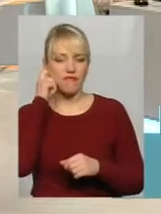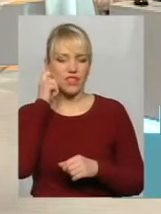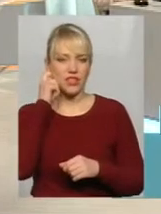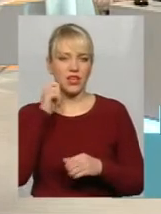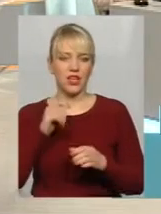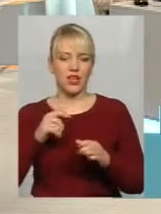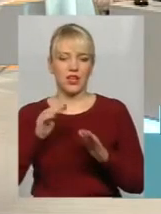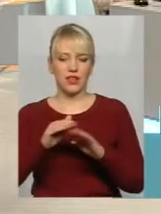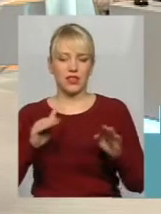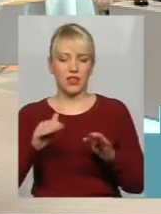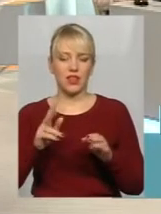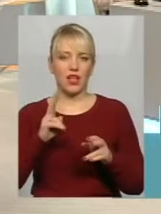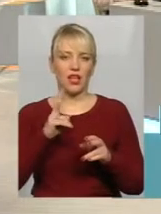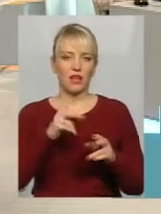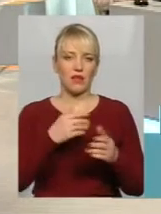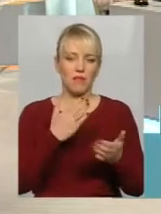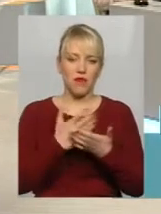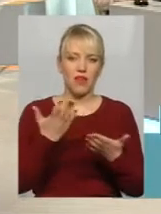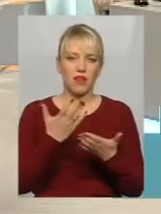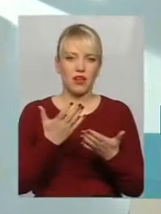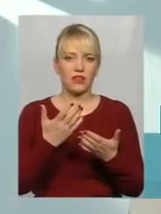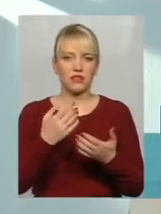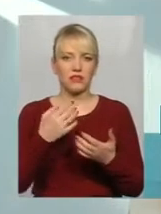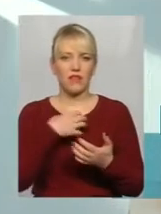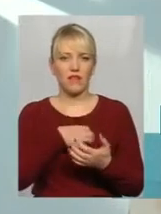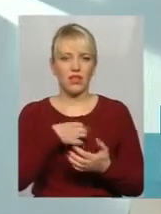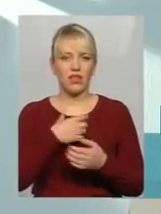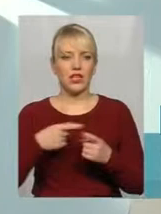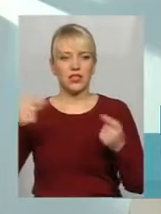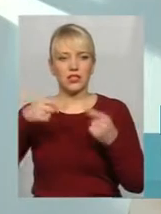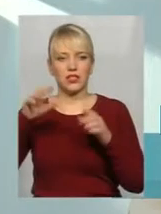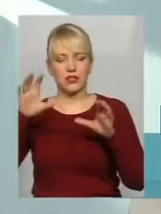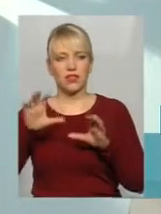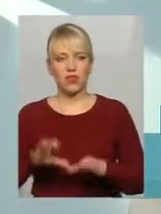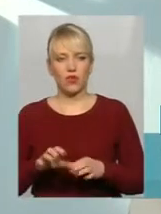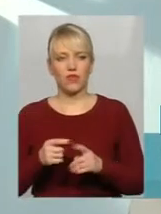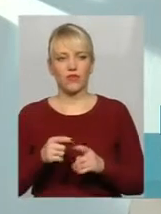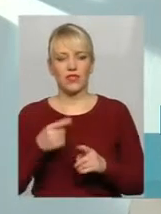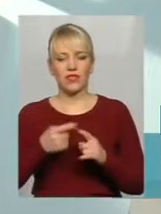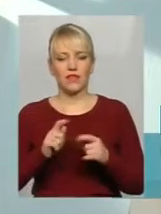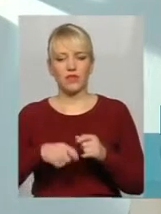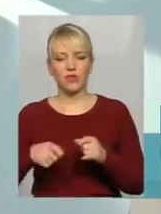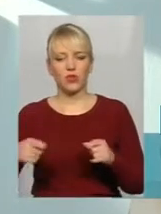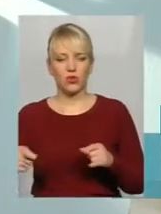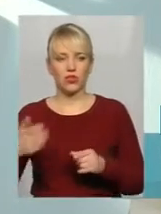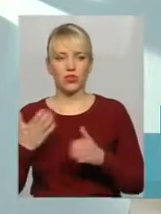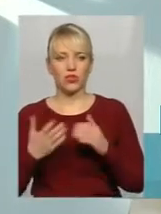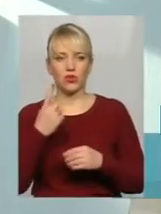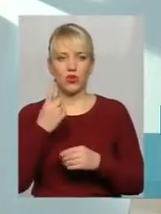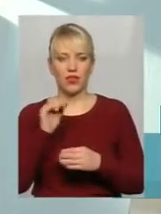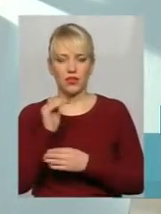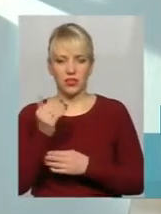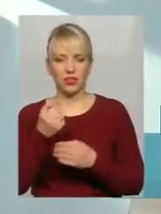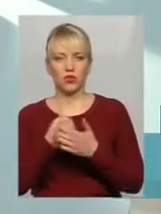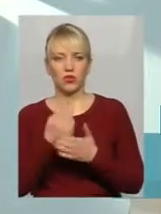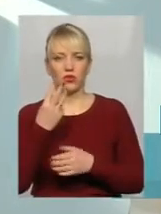має якісь, ну... Згідно закону, визначена відстрочка, якщо має одну дитину, до 3,